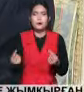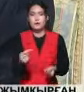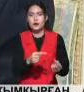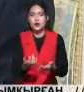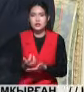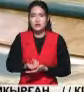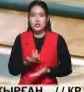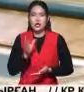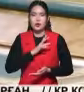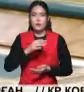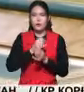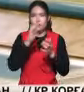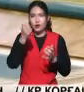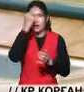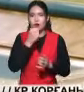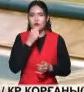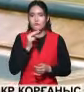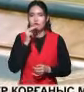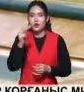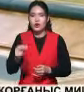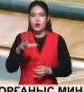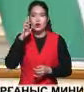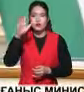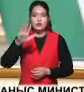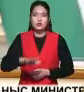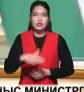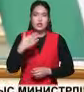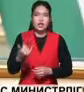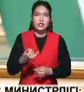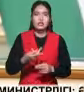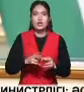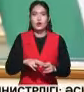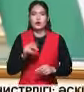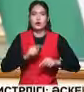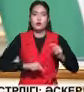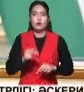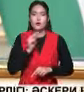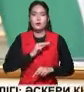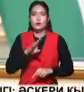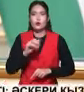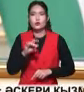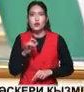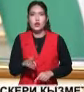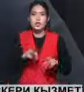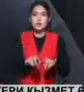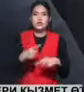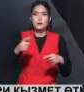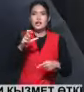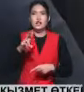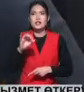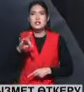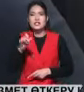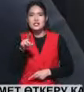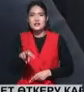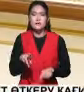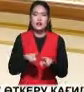мүше мемлекеттерге алғыс айтты. Сондай-ақ президент кездесу барысында киберқауіпсіздік, есірткі, терроризм, сепаратизм және экстремизм секілді